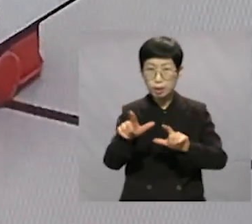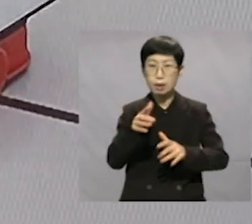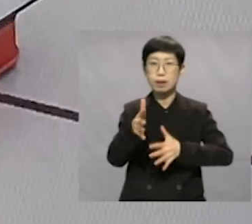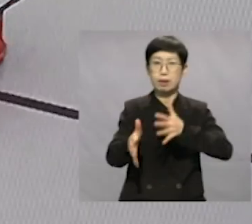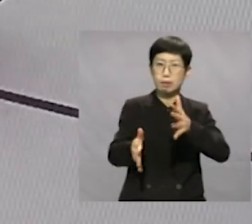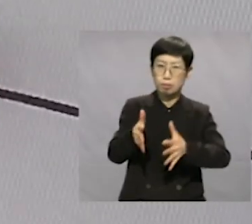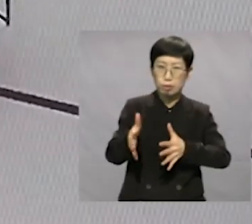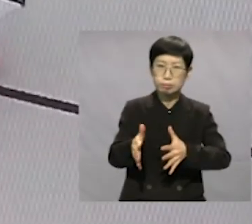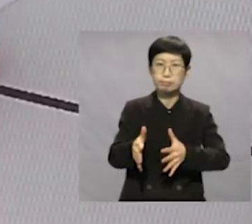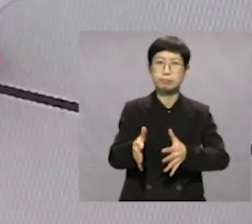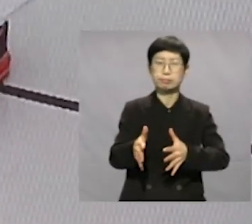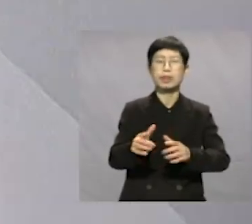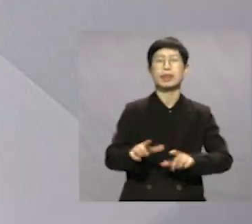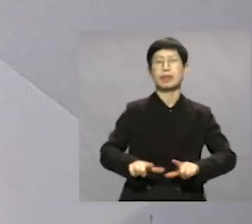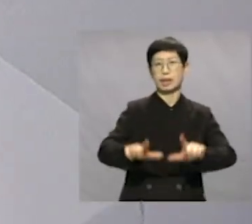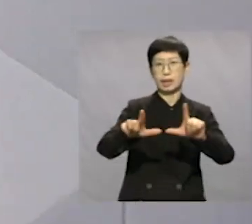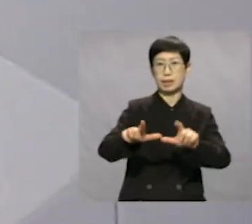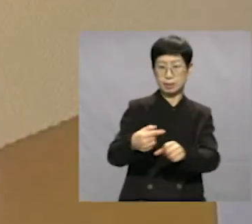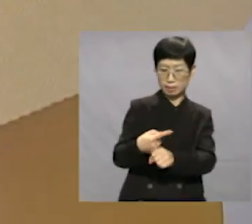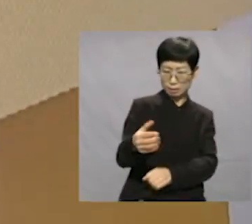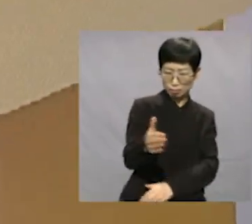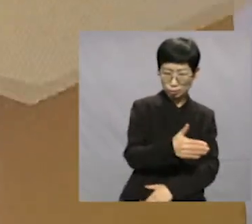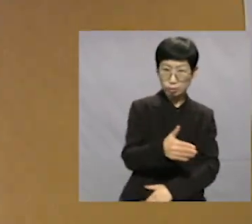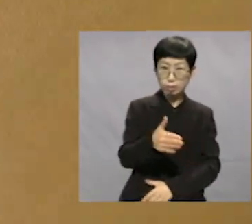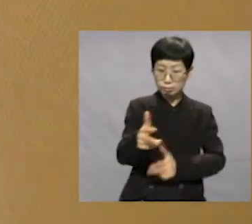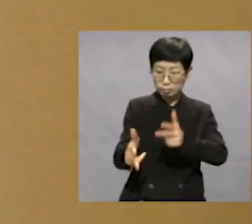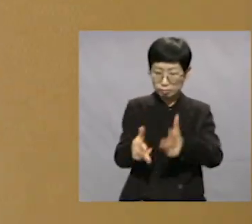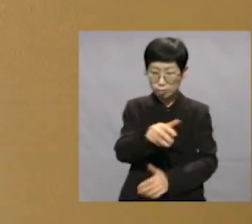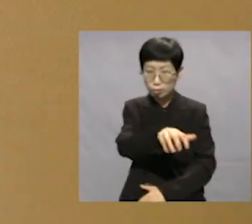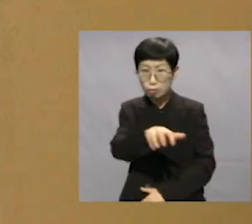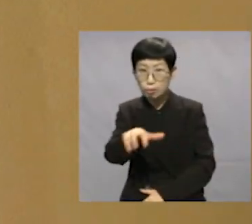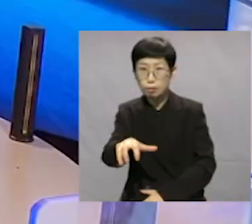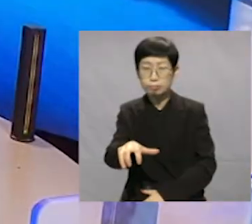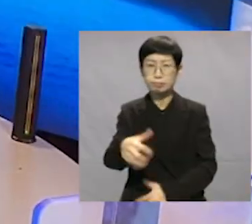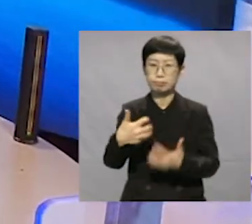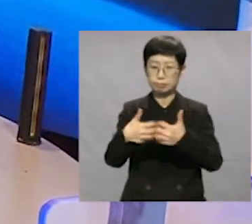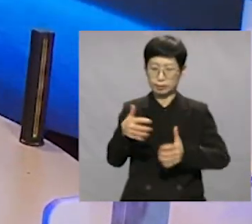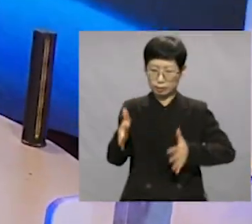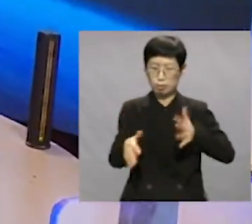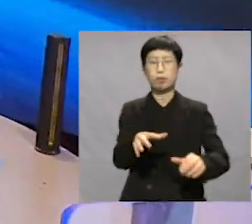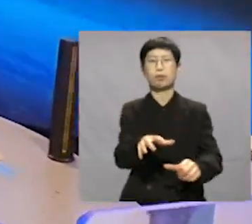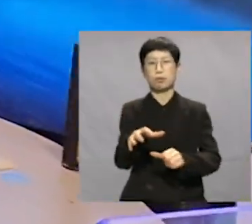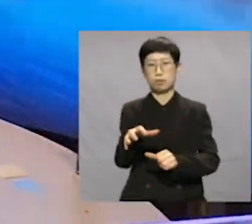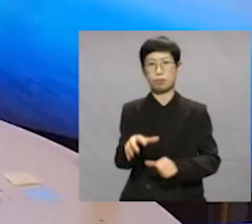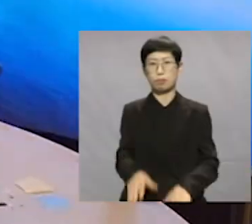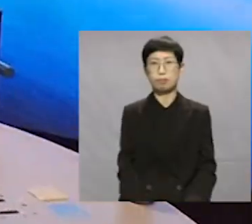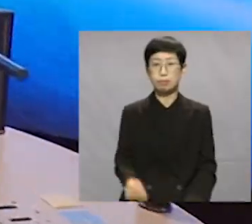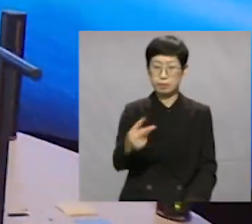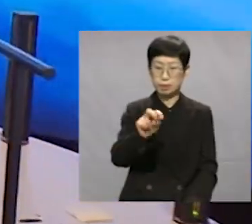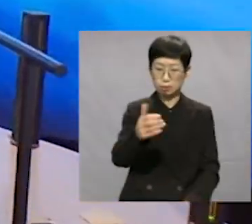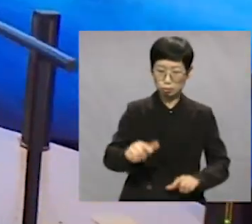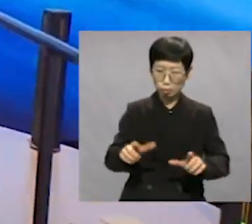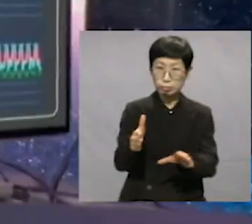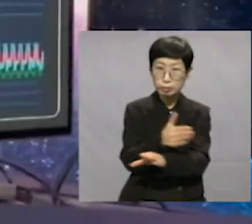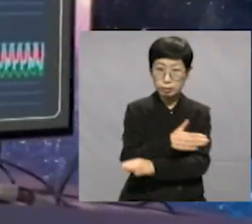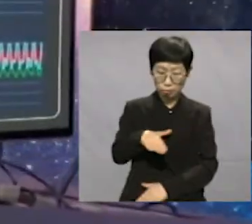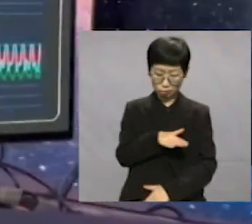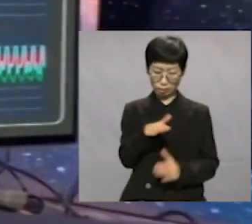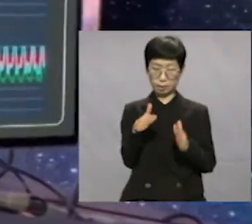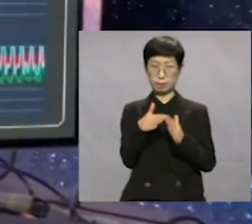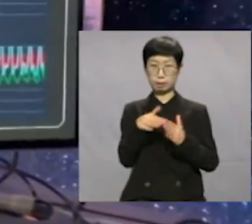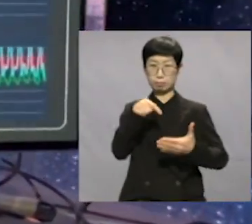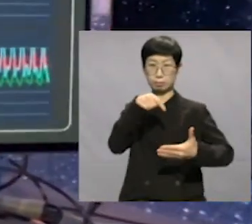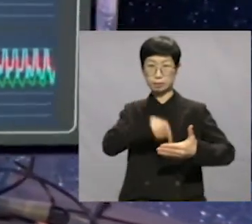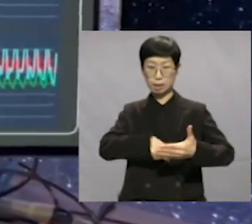내년부터는 산업 현장에 본격적으로 이게 휴머노이드 로봇이 진출을 하게 될 거고, 예. 29년도부터는 우리 가정에 로봇이 들어오기 시작할